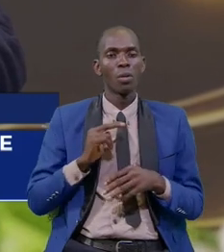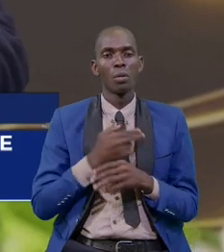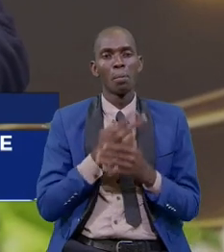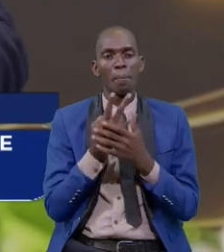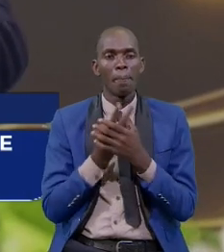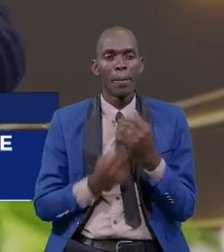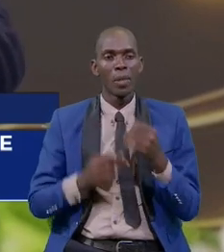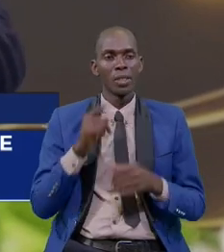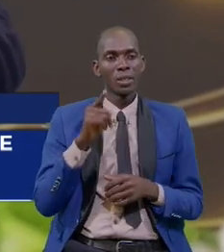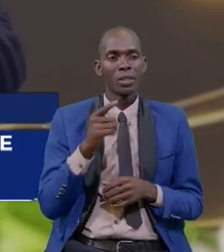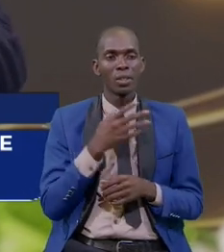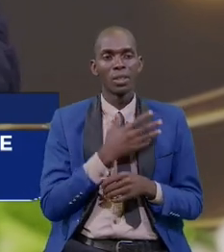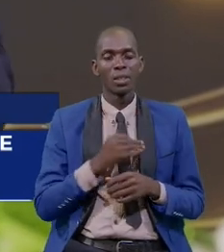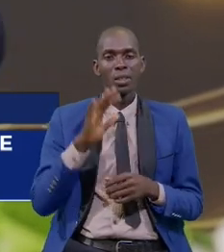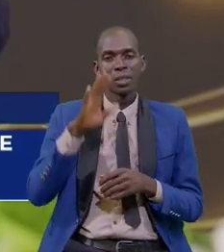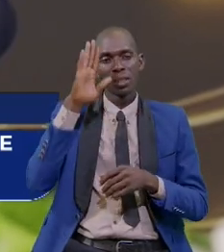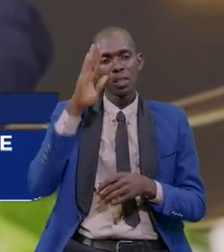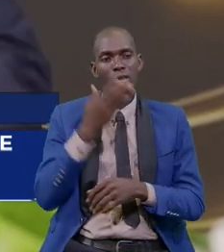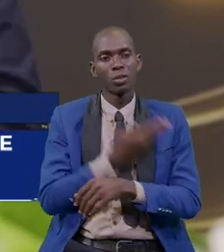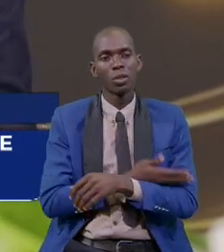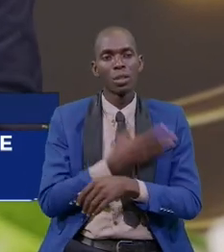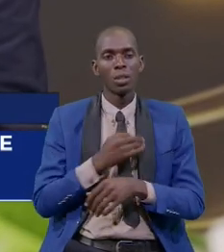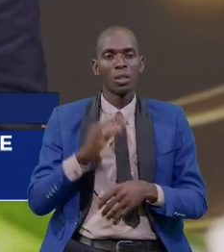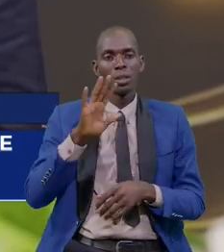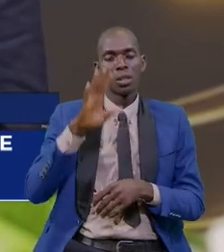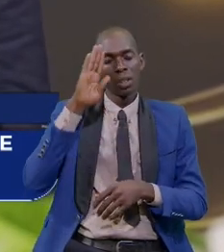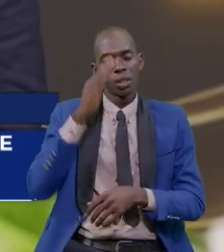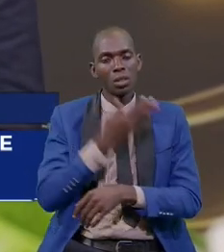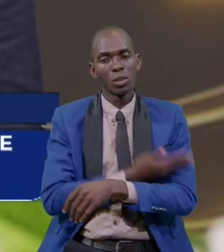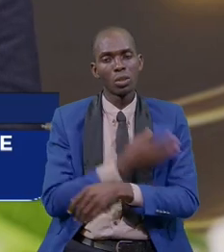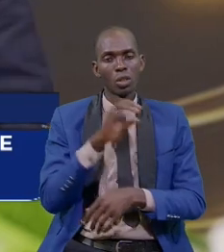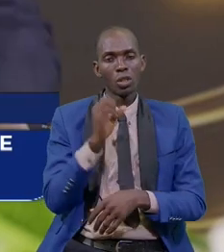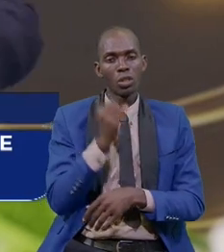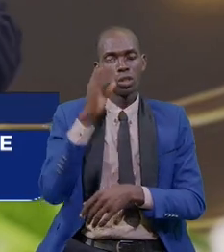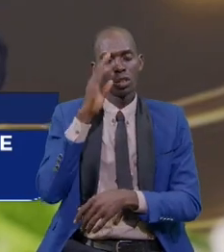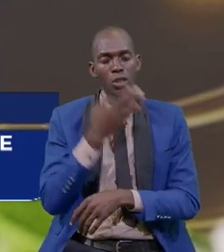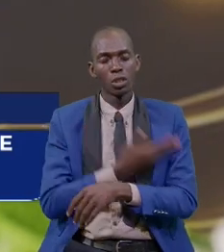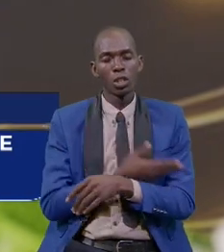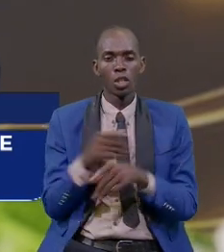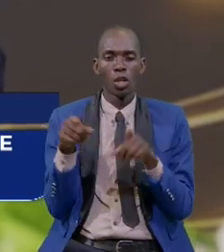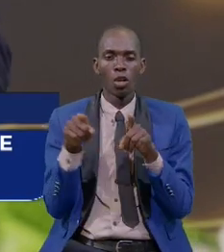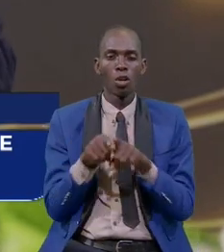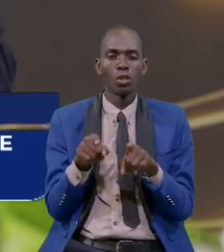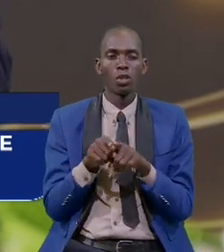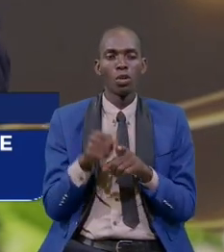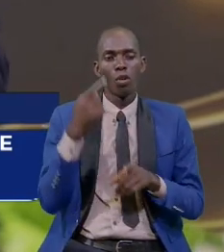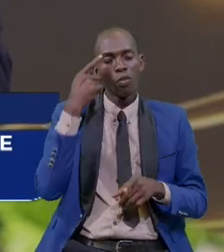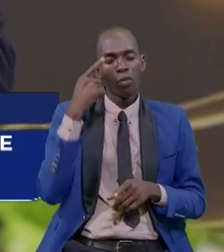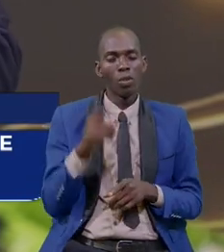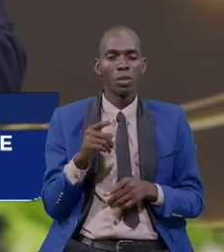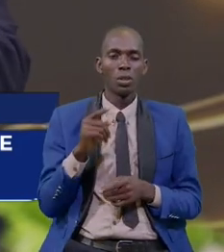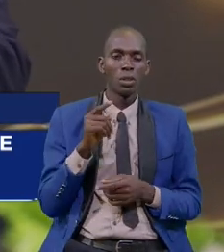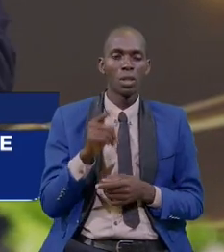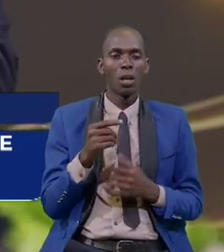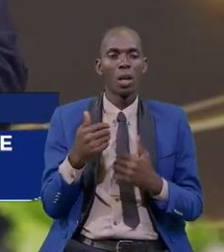tu vas régner sur nous. Ton fils va dominer sur nous. Le fils de ton fils va également dominer sur nous, car